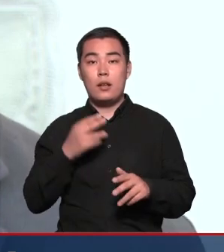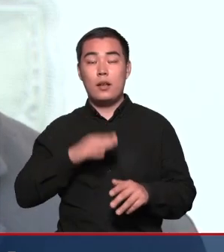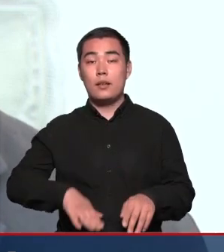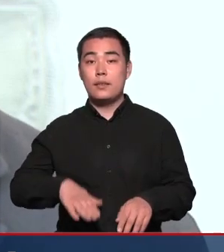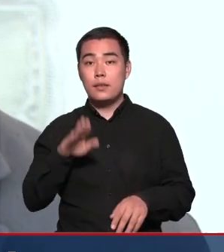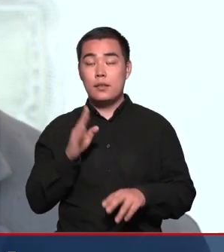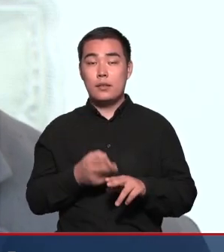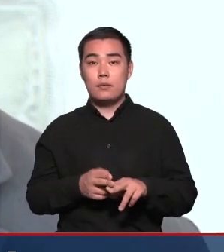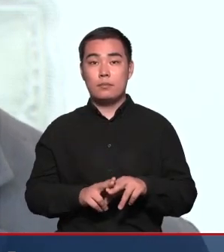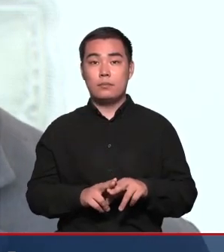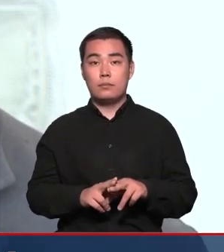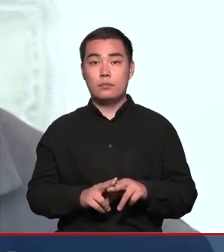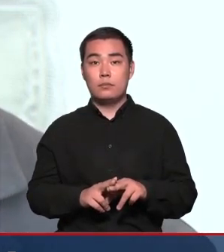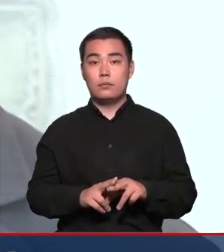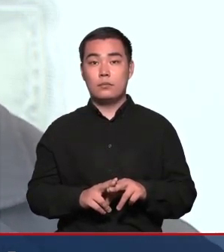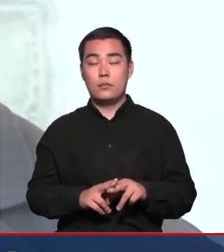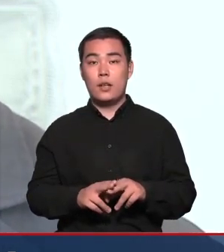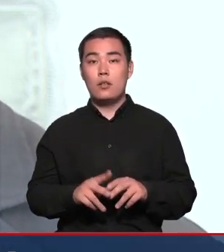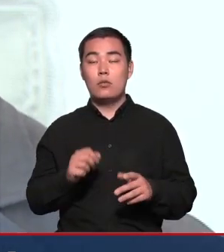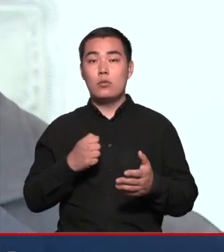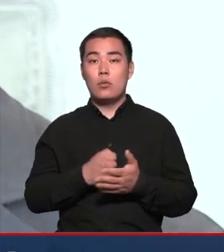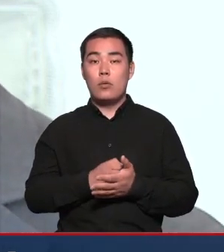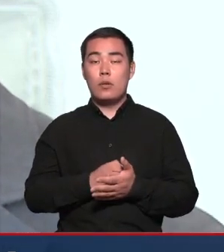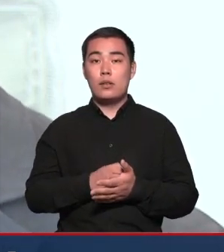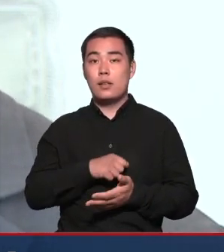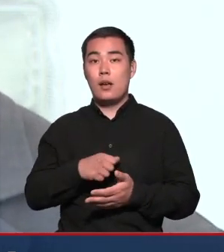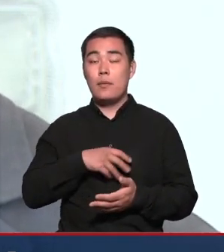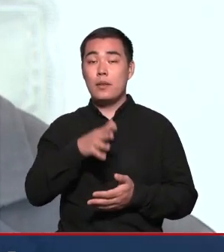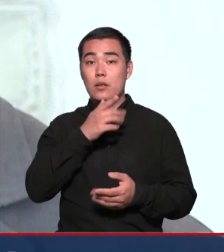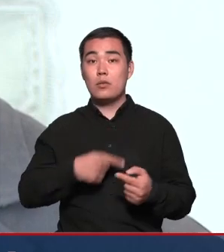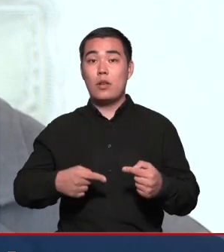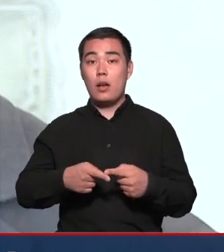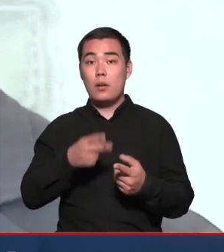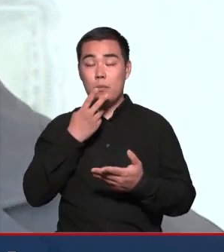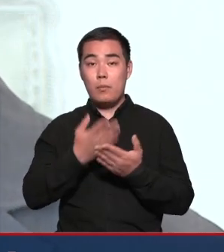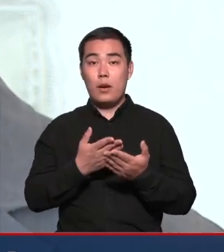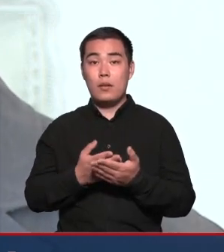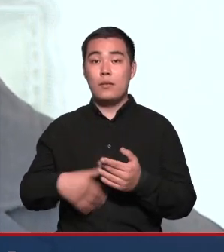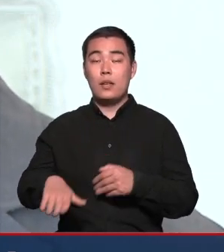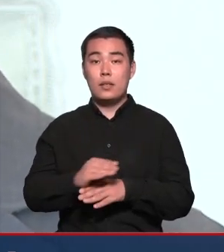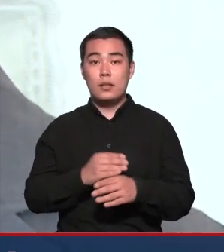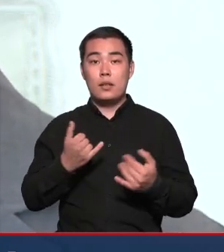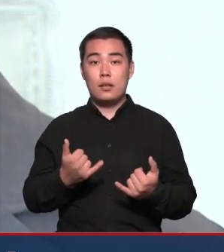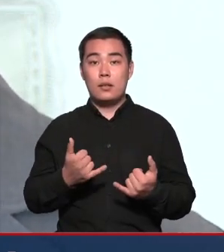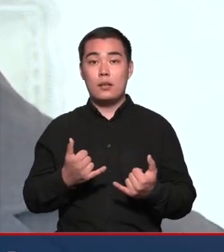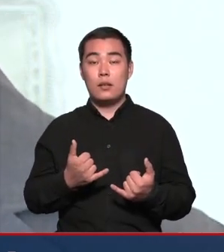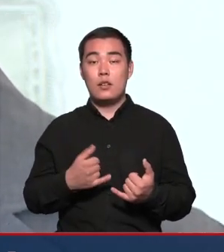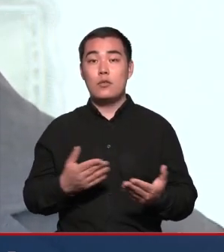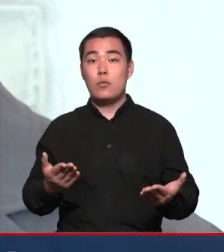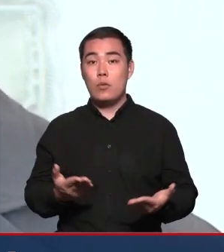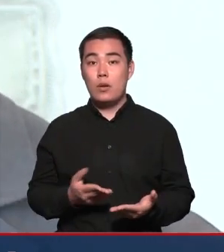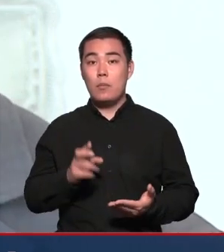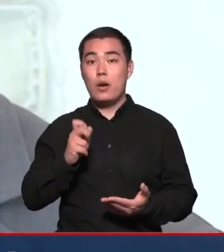бастап, орта жасқа келгендегі, өнекен кемел жасқа келгендегі бүкіл өмір